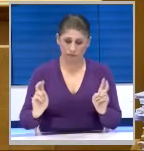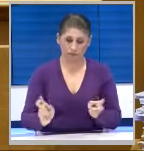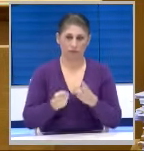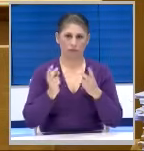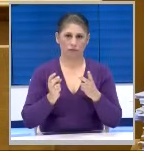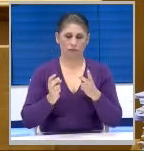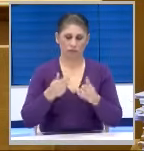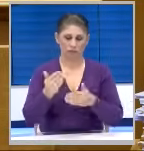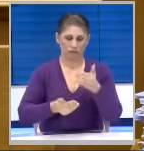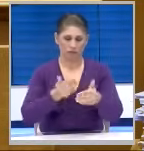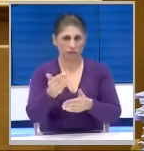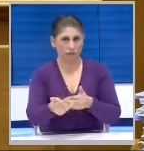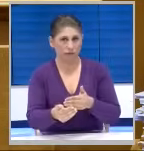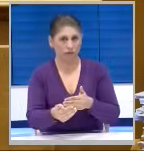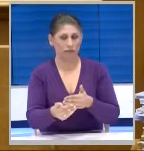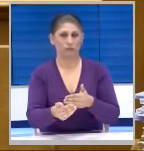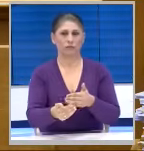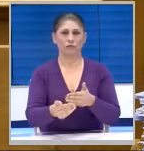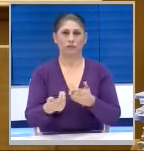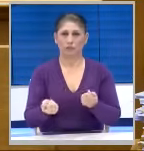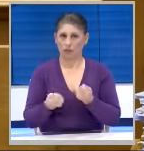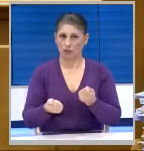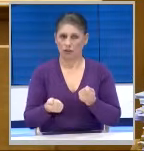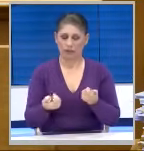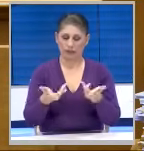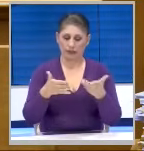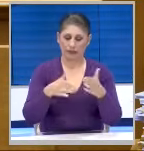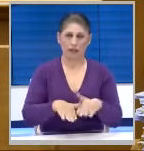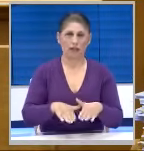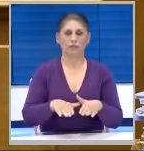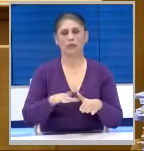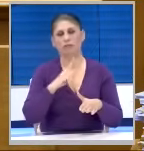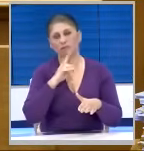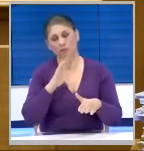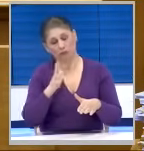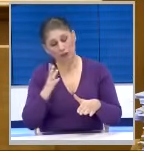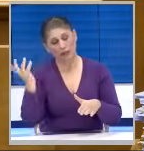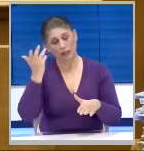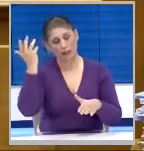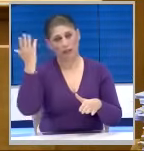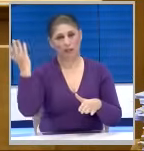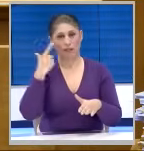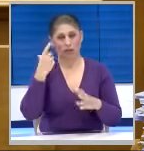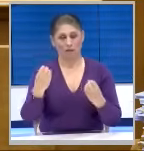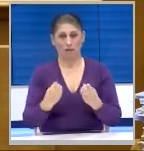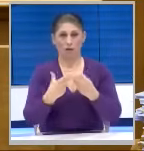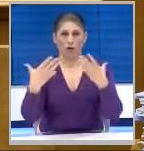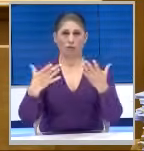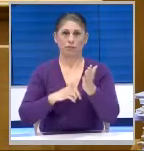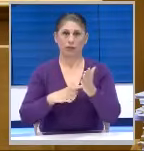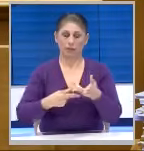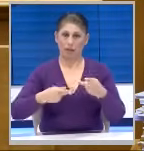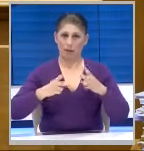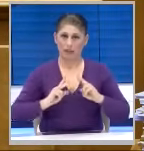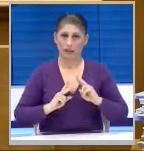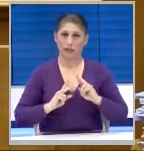το ένα μετά το άλλο τα γεγονότα της συγκάλυψης και υποτίθεται θα ρίχνατε άπλετο φως πρέπει να απαντήσετε και